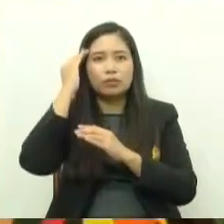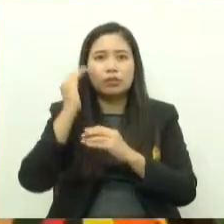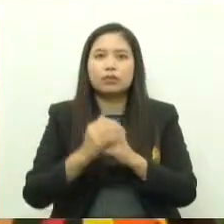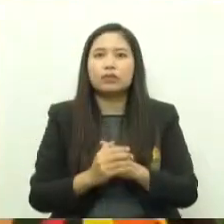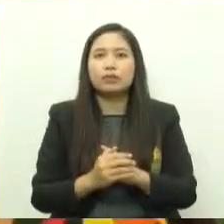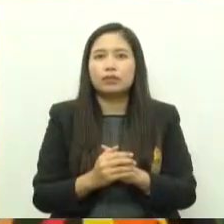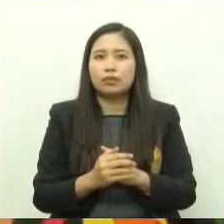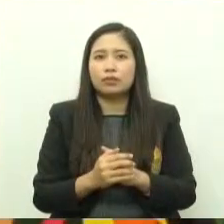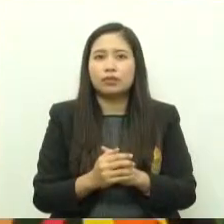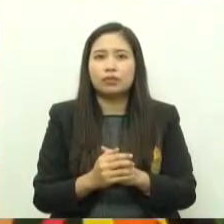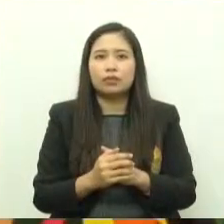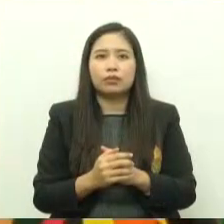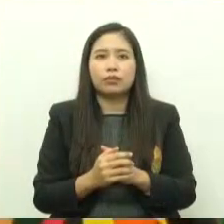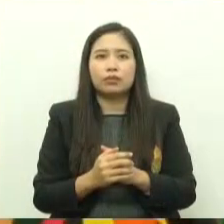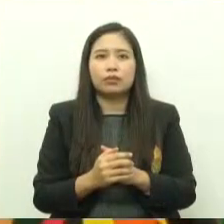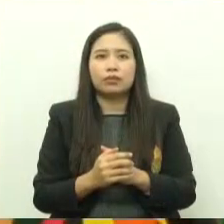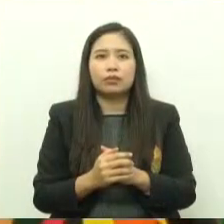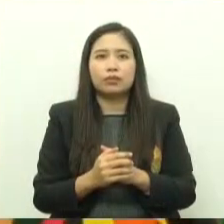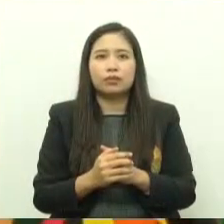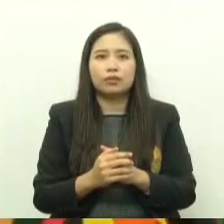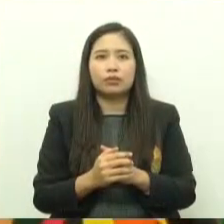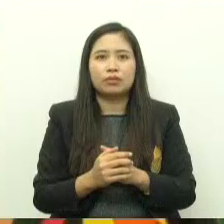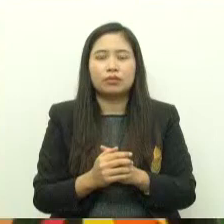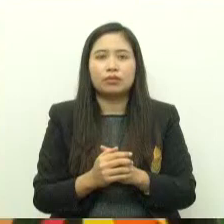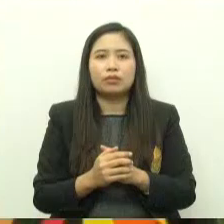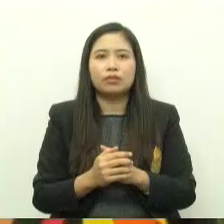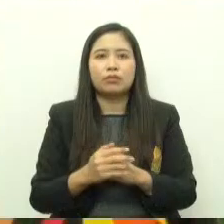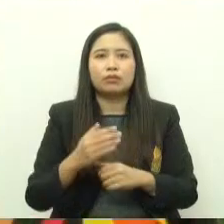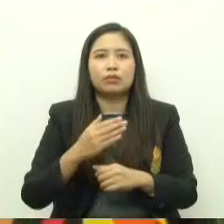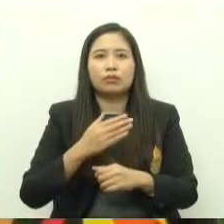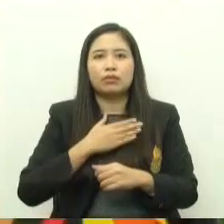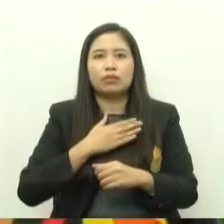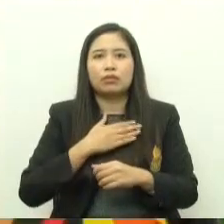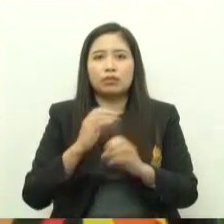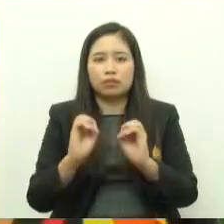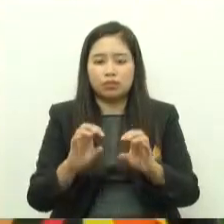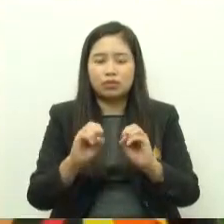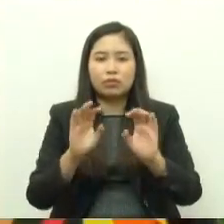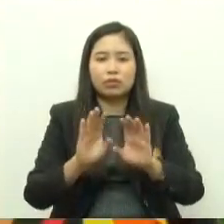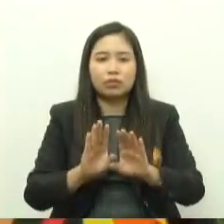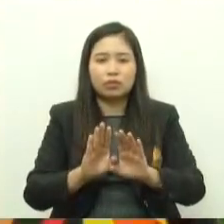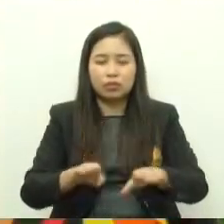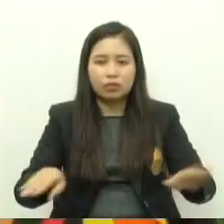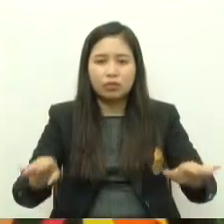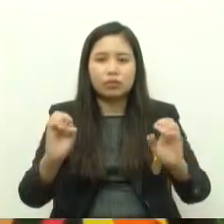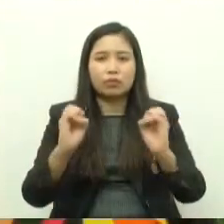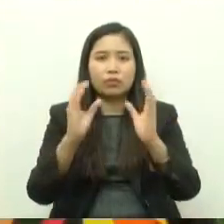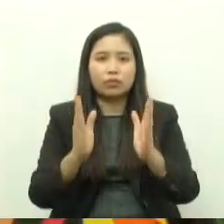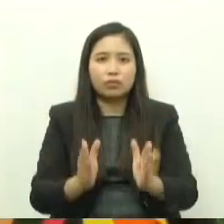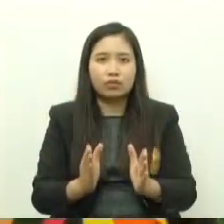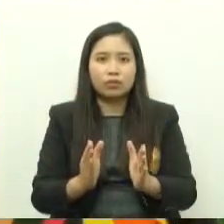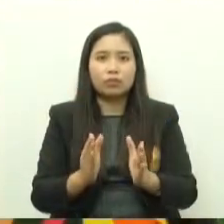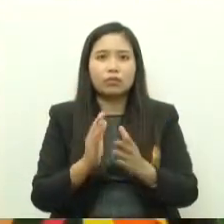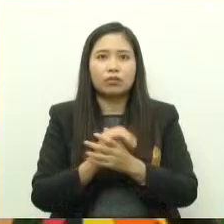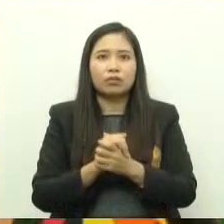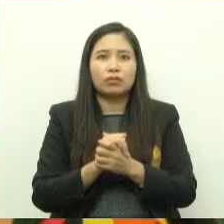ไอผมอยู่ในตำแหน่งพี่เลี้ยนช่วยสอนน้องๆคุณครูแล้วไอ้